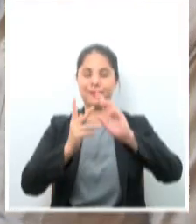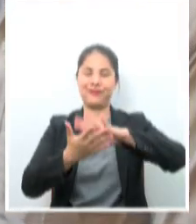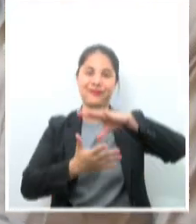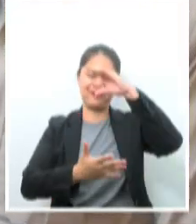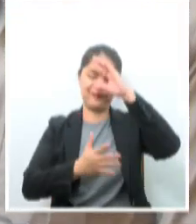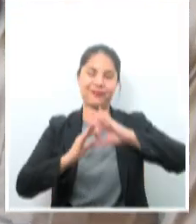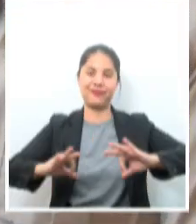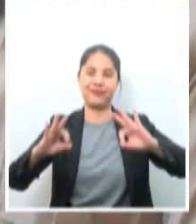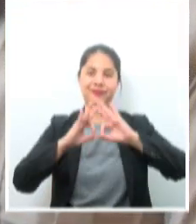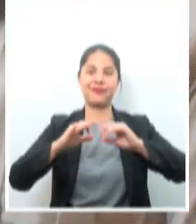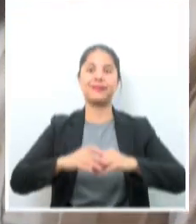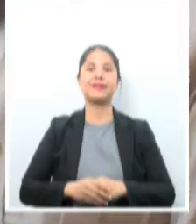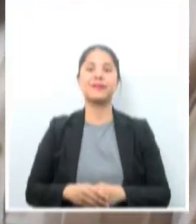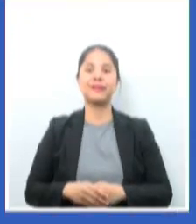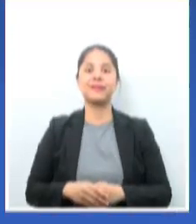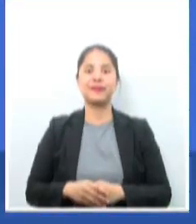ค่ะ